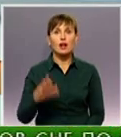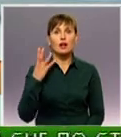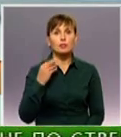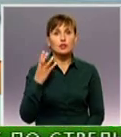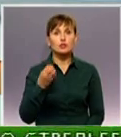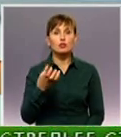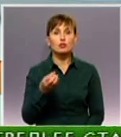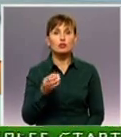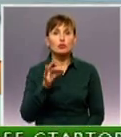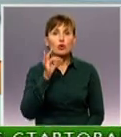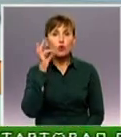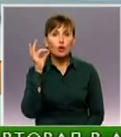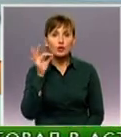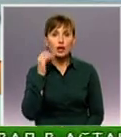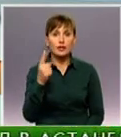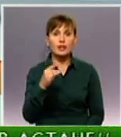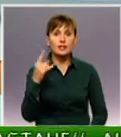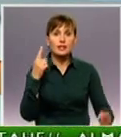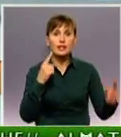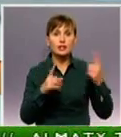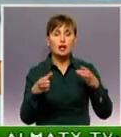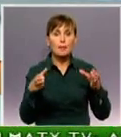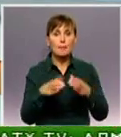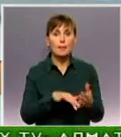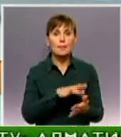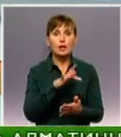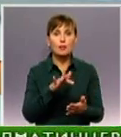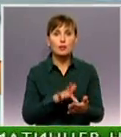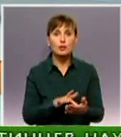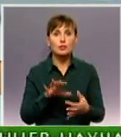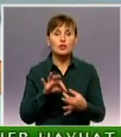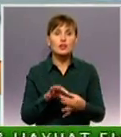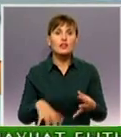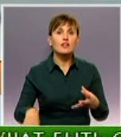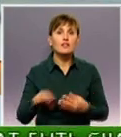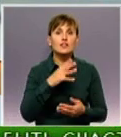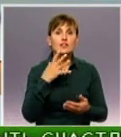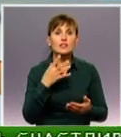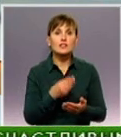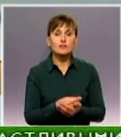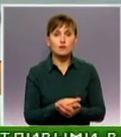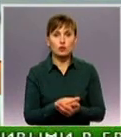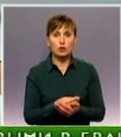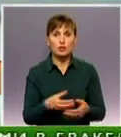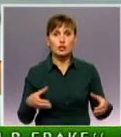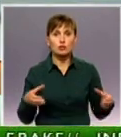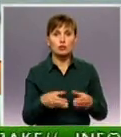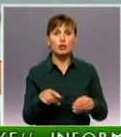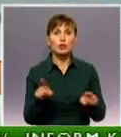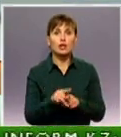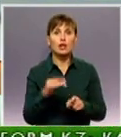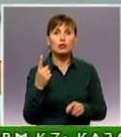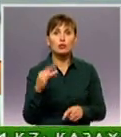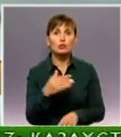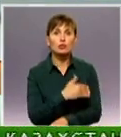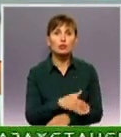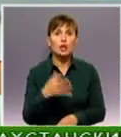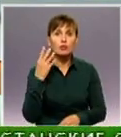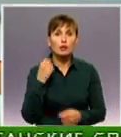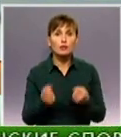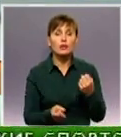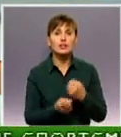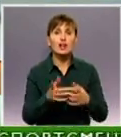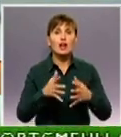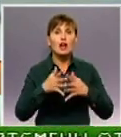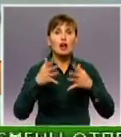а ещё алматинцы ищут котёнка одна из дизайнерских компаний Мегаполиса подключила весь свой ресурс и креатив так на одной из улиц